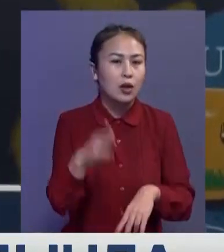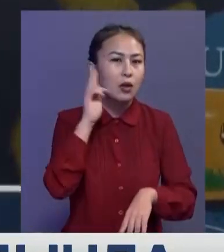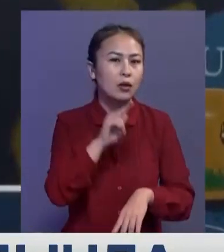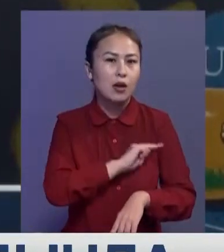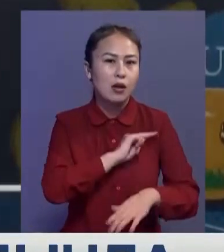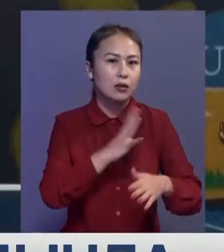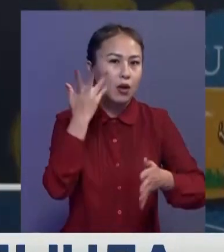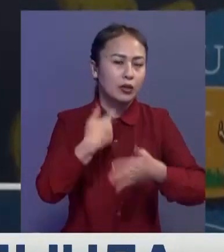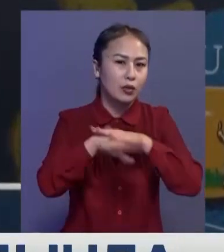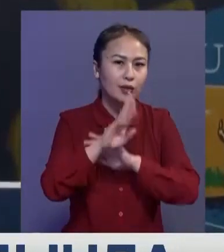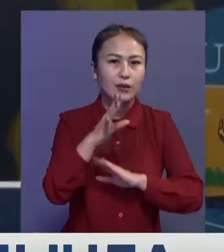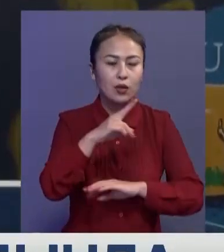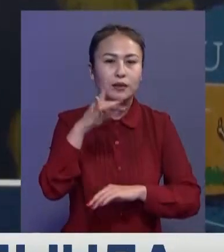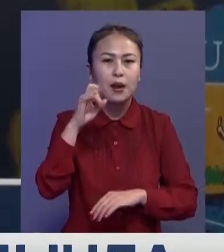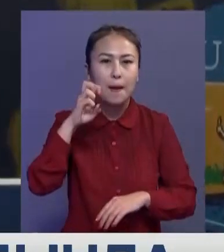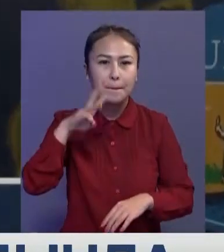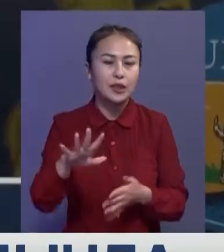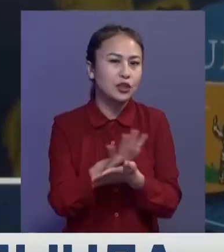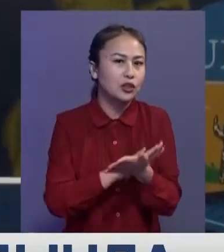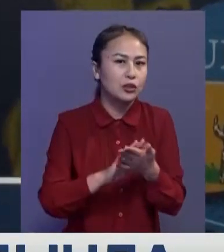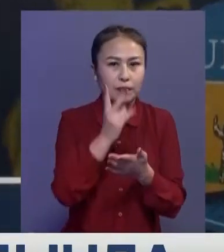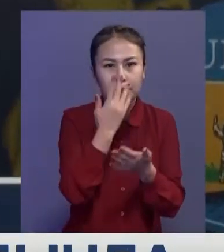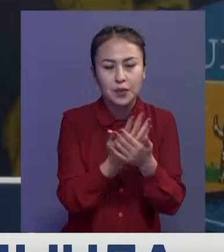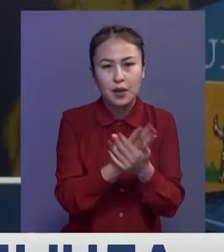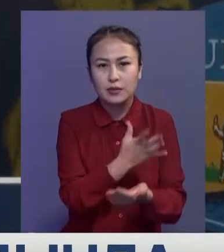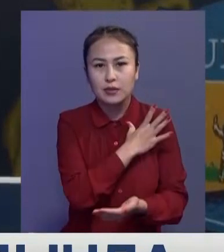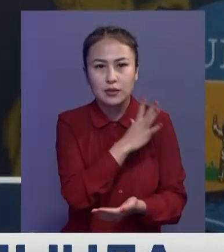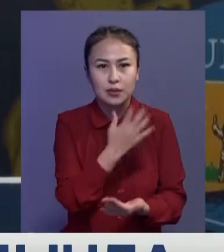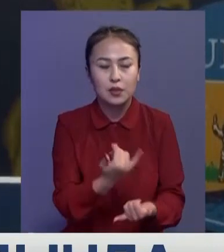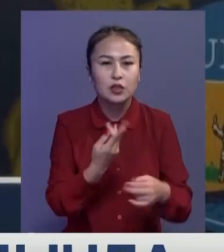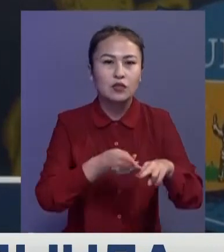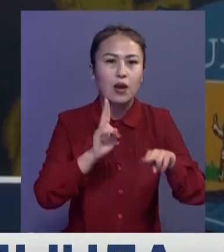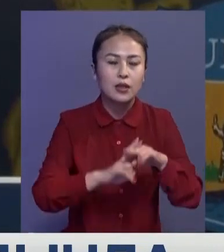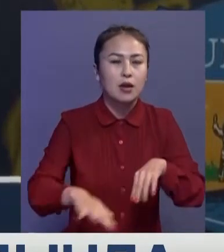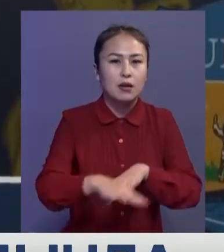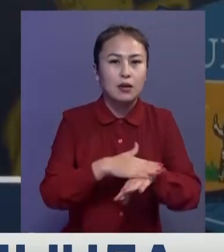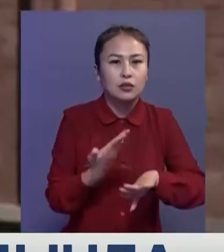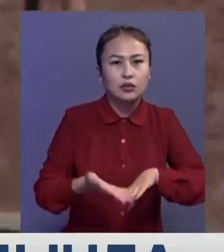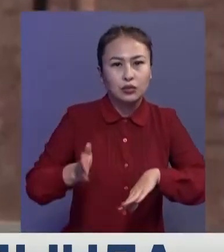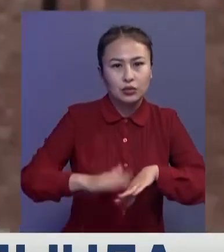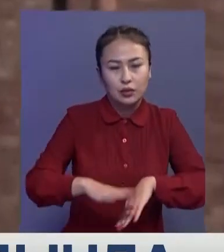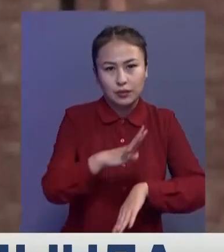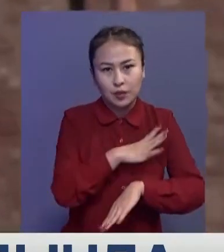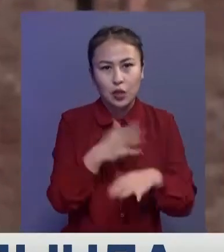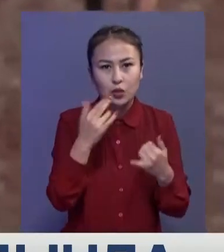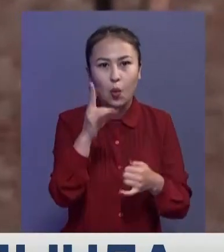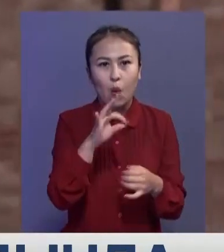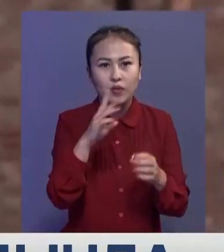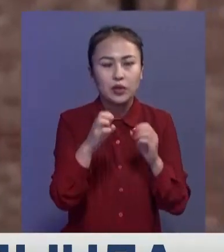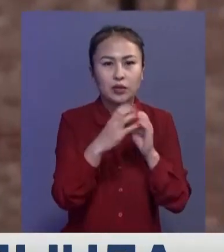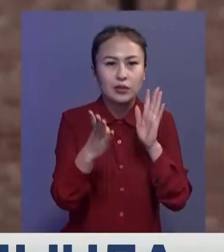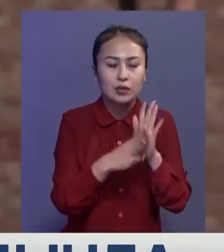бері Дональд Трамп ешқандай нәтиже көрсете алмады. Соның нәтижесінде халық қиыншылыққа тап болып отыр. Ковид